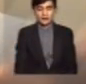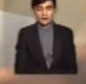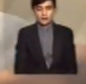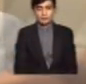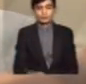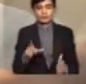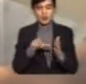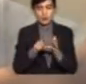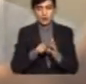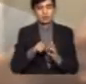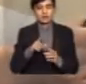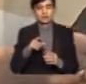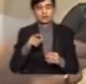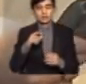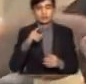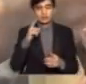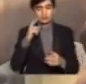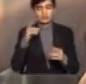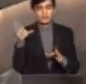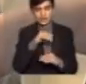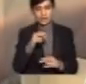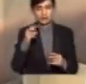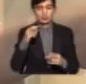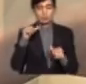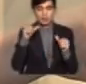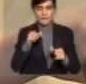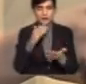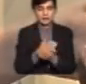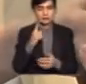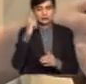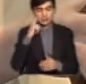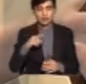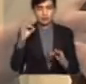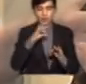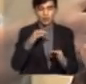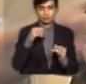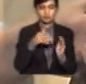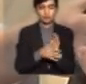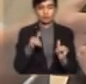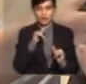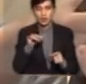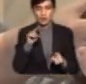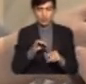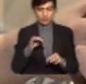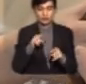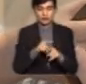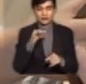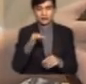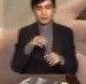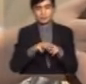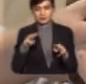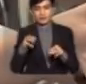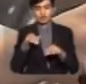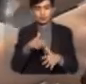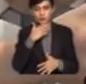плеч имеет право знать на что это в виду технологии в данном случае хочу сказать что это не режиме бисер строго